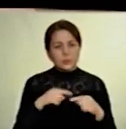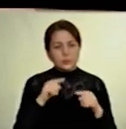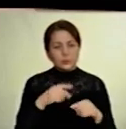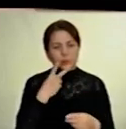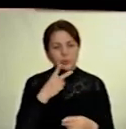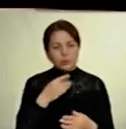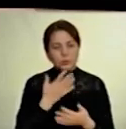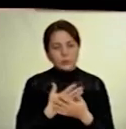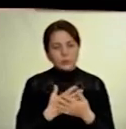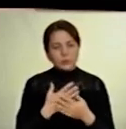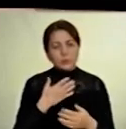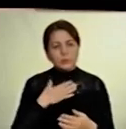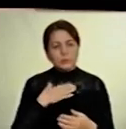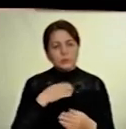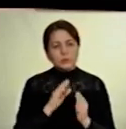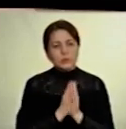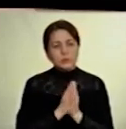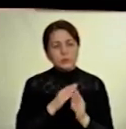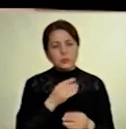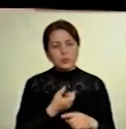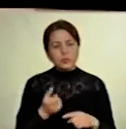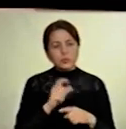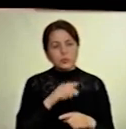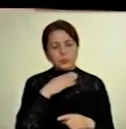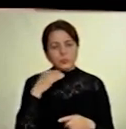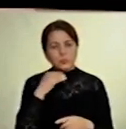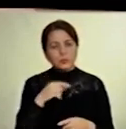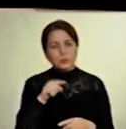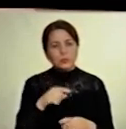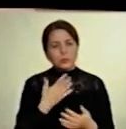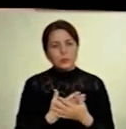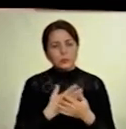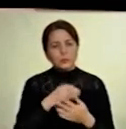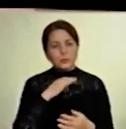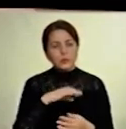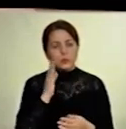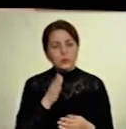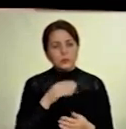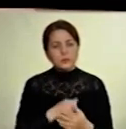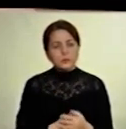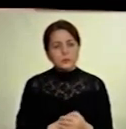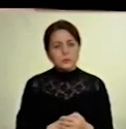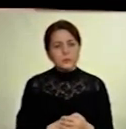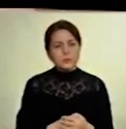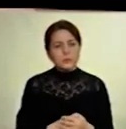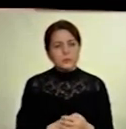ko'rinishdagi masalalar bizning darsligimizda juda ham ko'p. Bu namunadan foydalanasiz degan umiddaman.